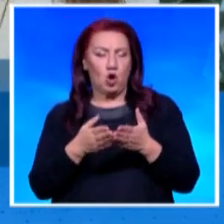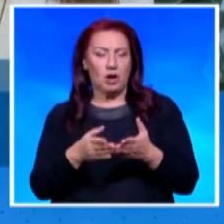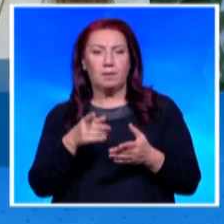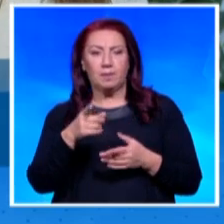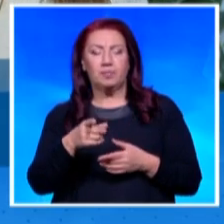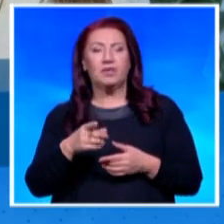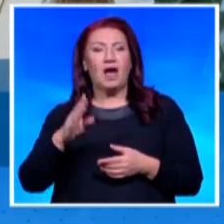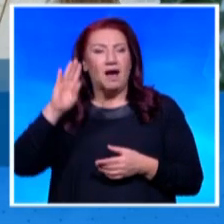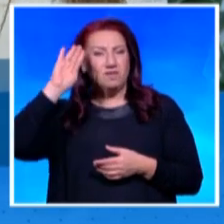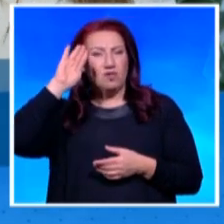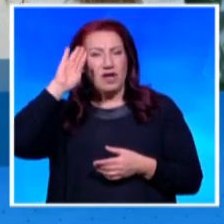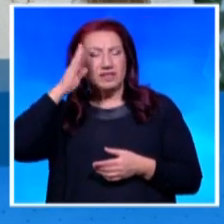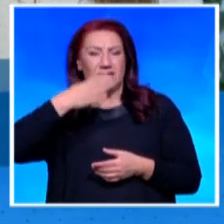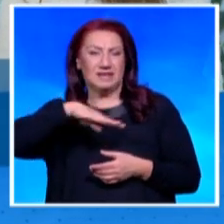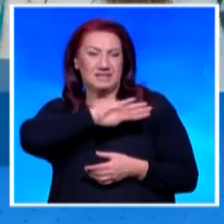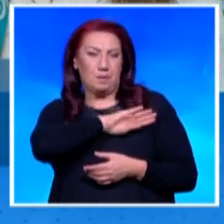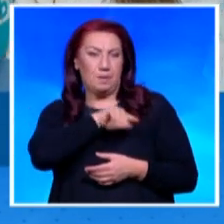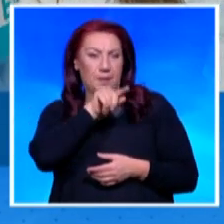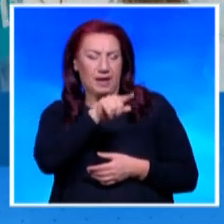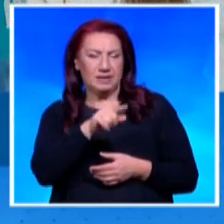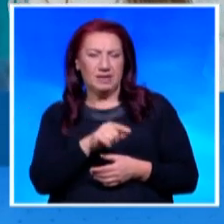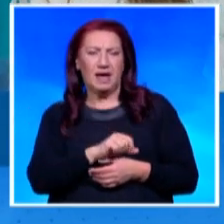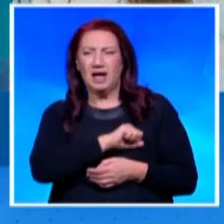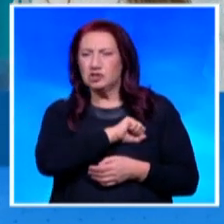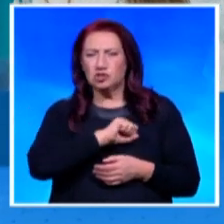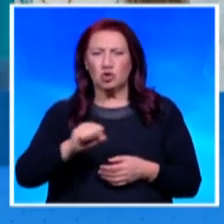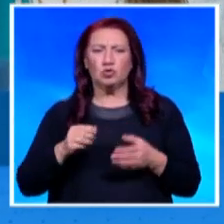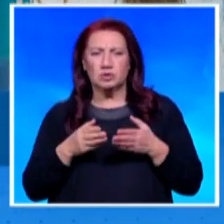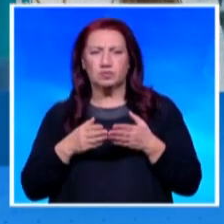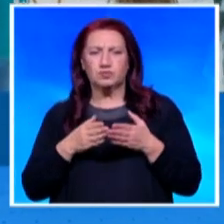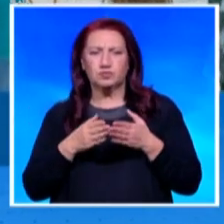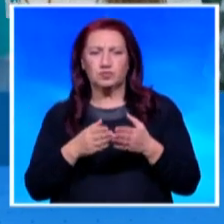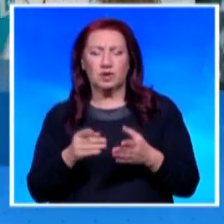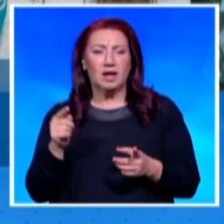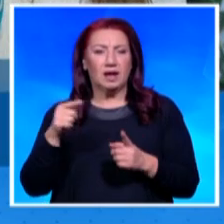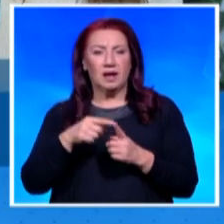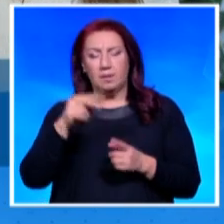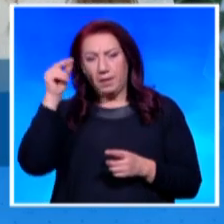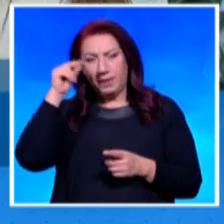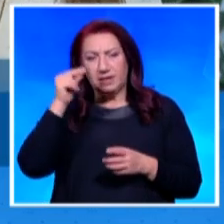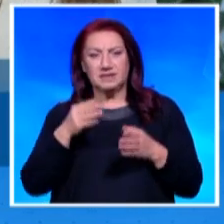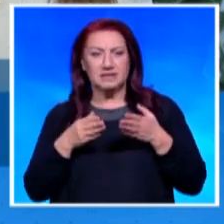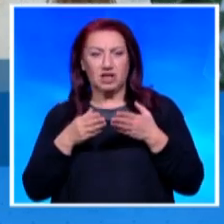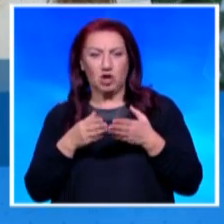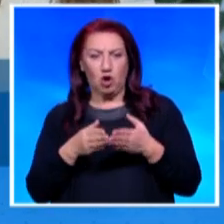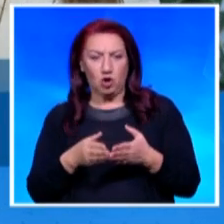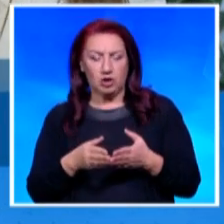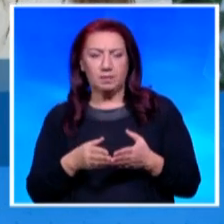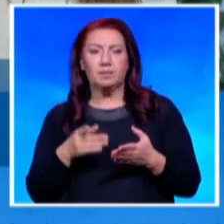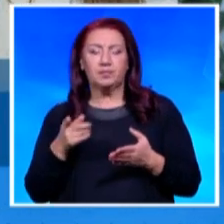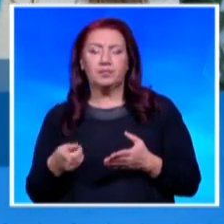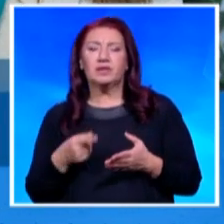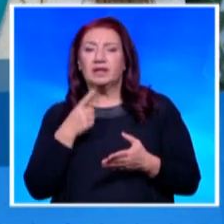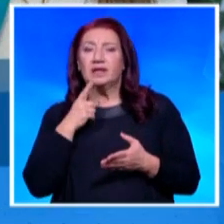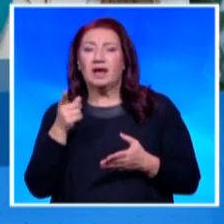военноморските испански сили пътува с пълна скорост към българския кораб Руен. Операцията се казва Аталанта